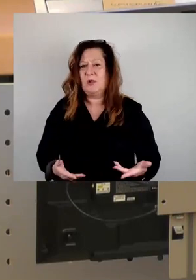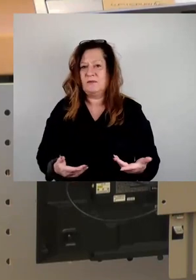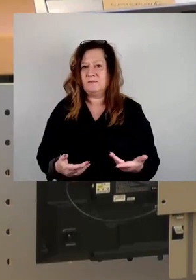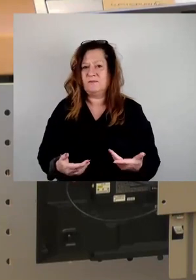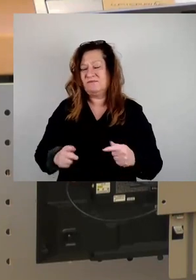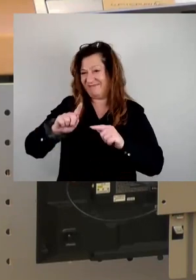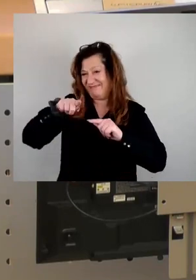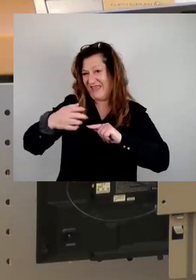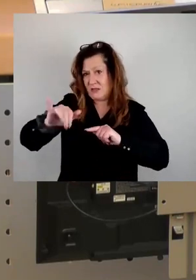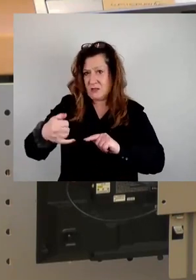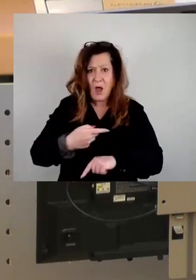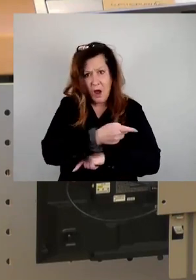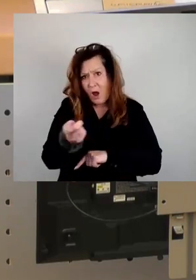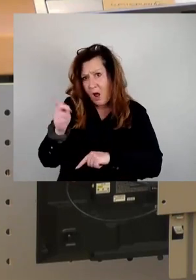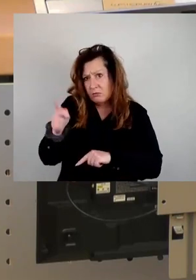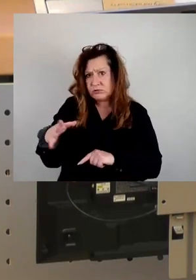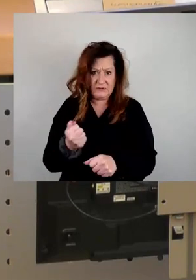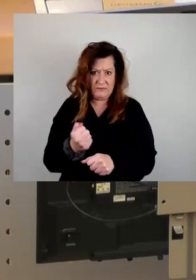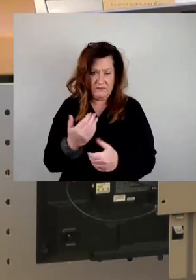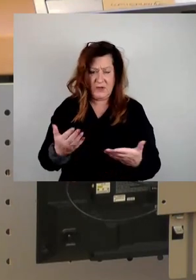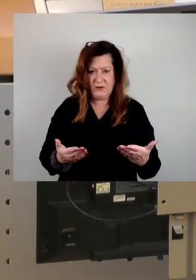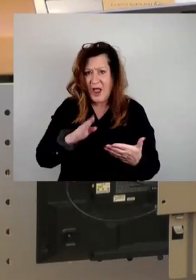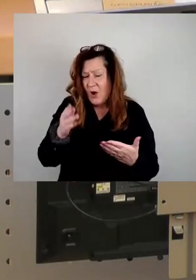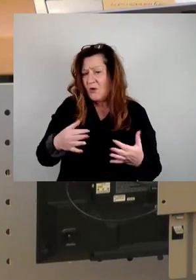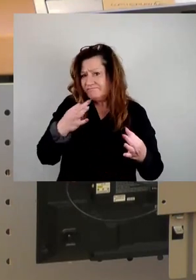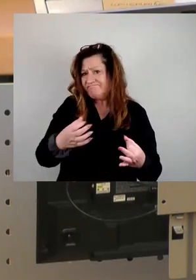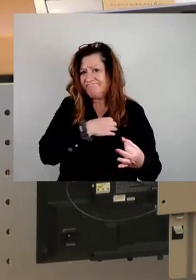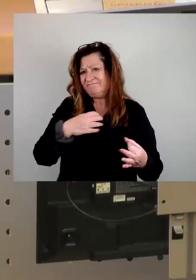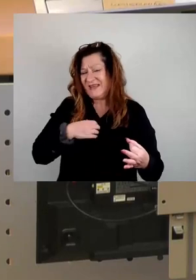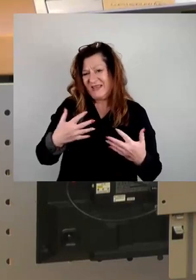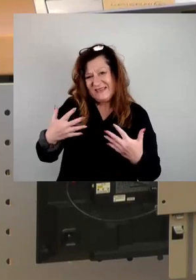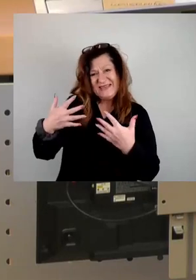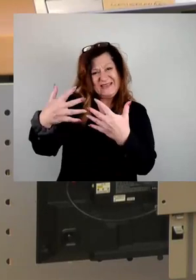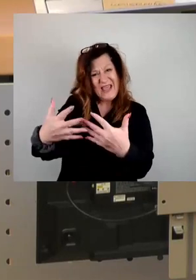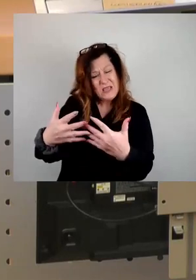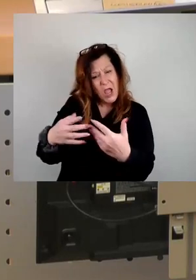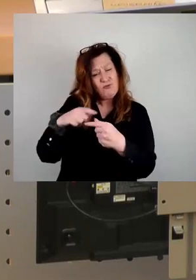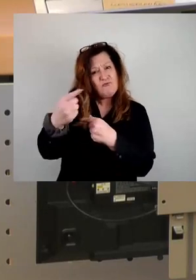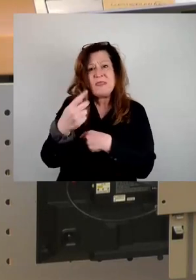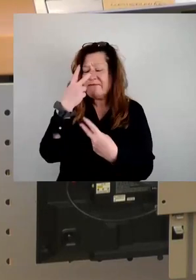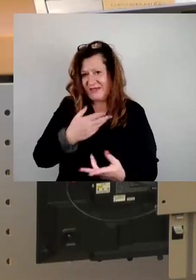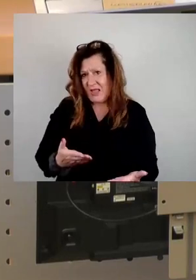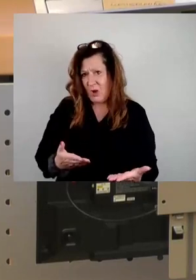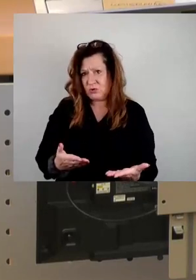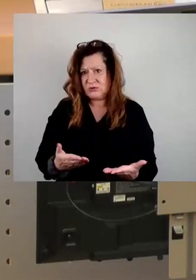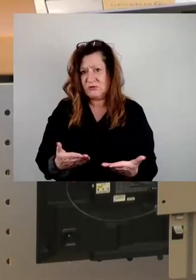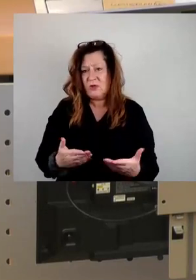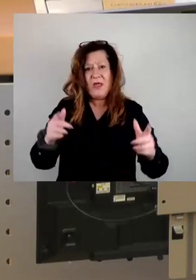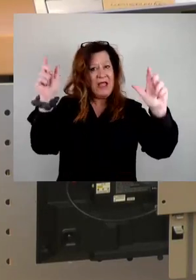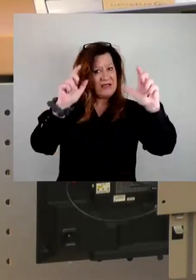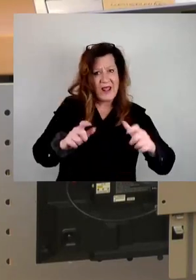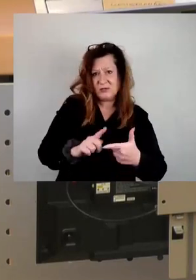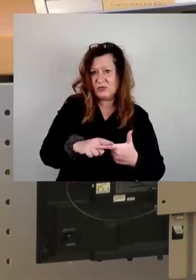alle gefragt. Überhaupt ist es ja eine Frage, wie Dresden in 10 Jahren überhaupt aufgestellt sein wird im Bereich Gesellschaft, Klima oder